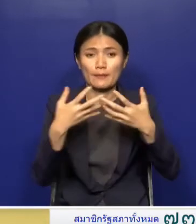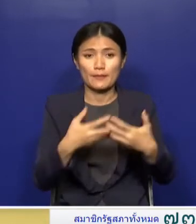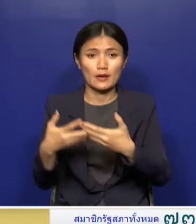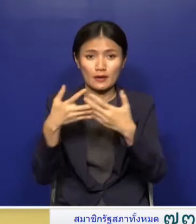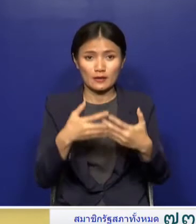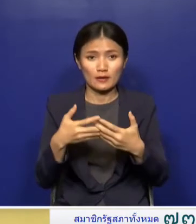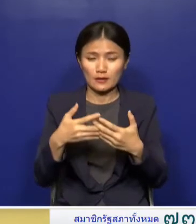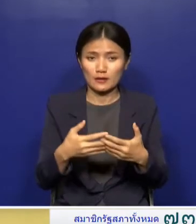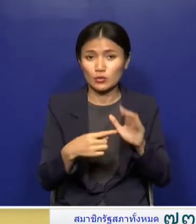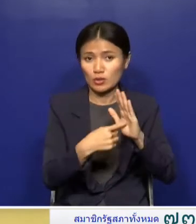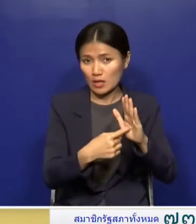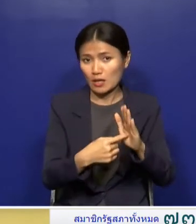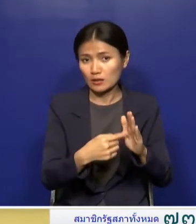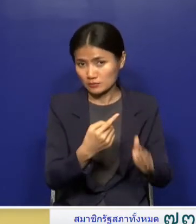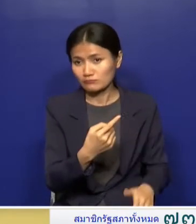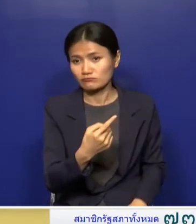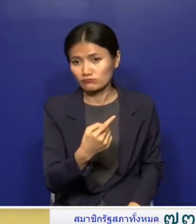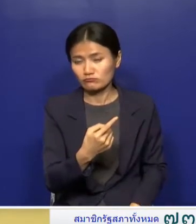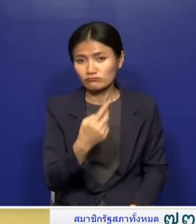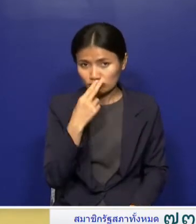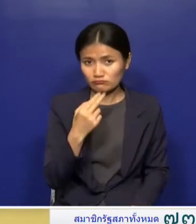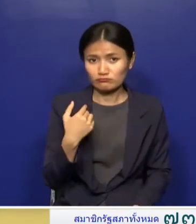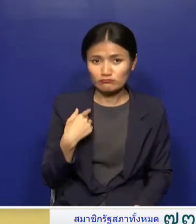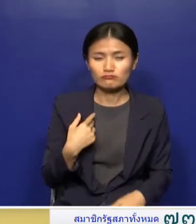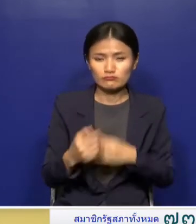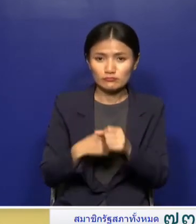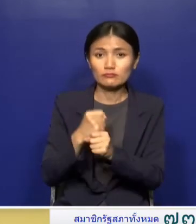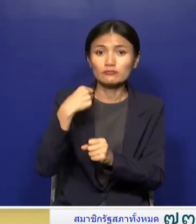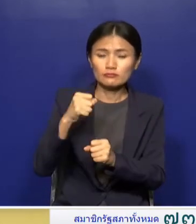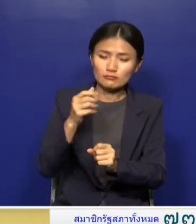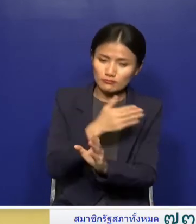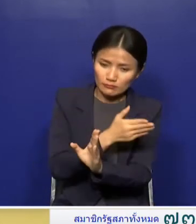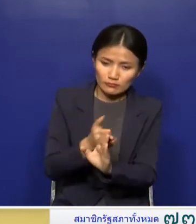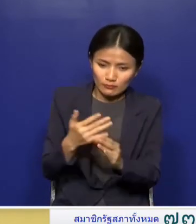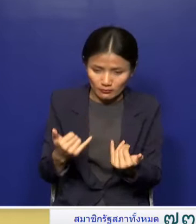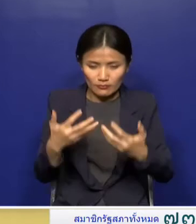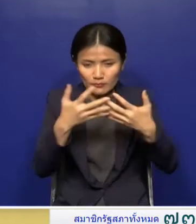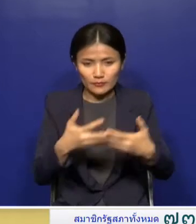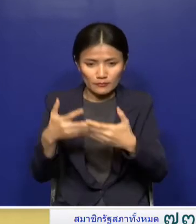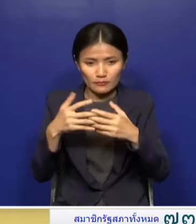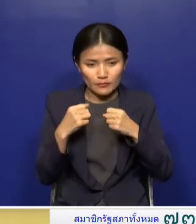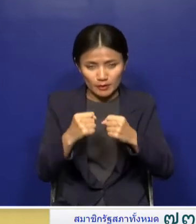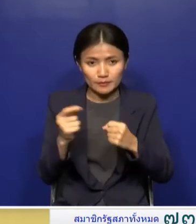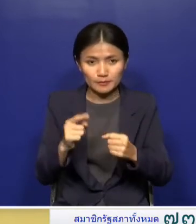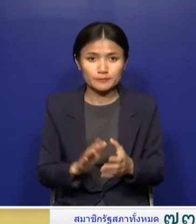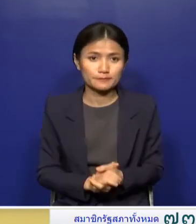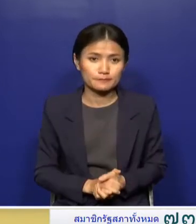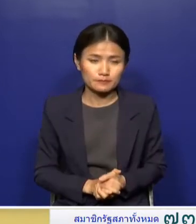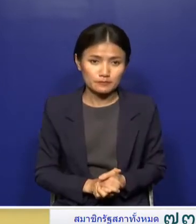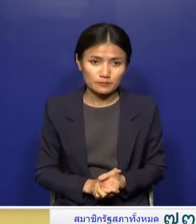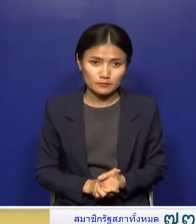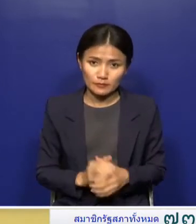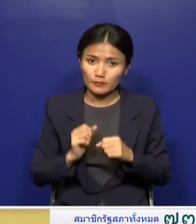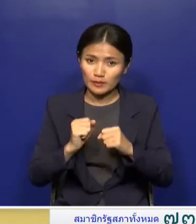ก็จะเป็ตัอยางทดีครัวาในรอบหายสบปีมานี้อเมริกาได้พยายามจะปุกปลนในเรื่องของ